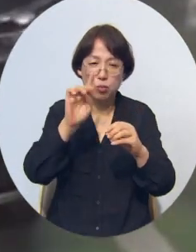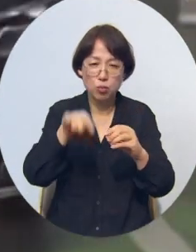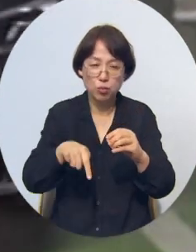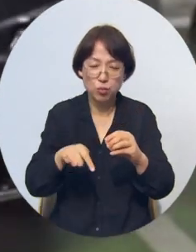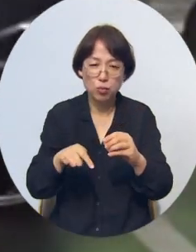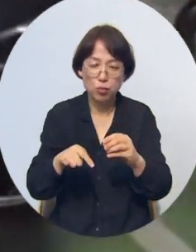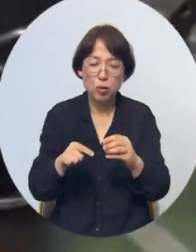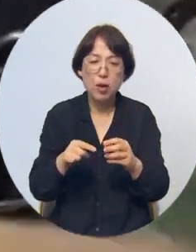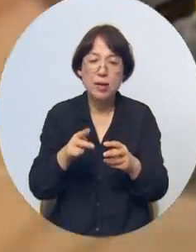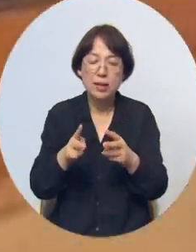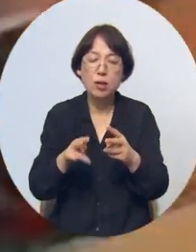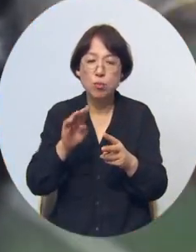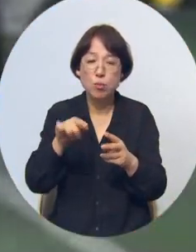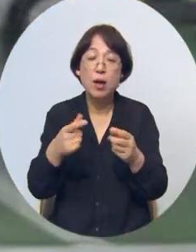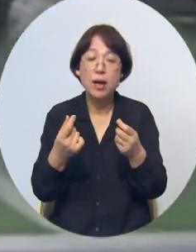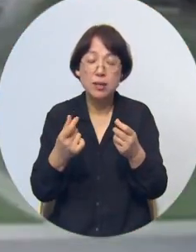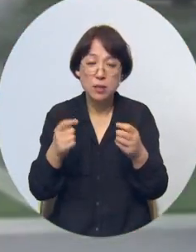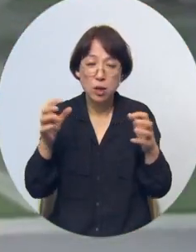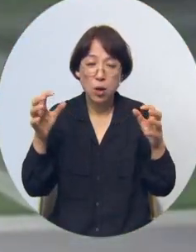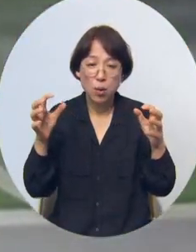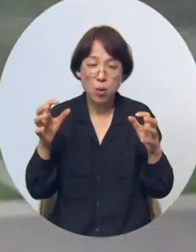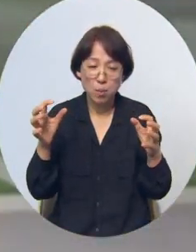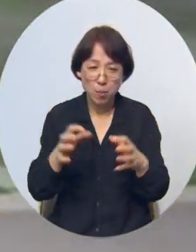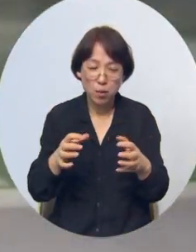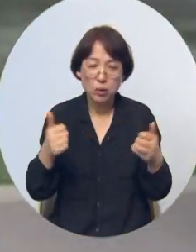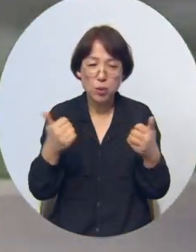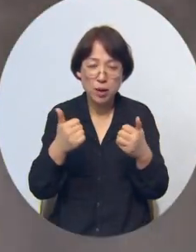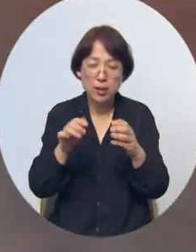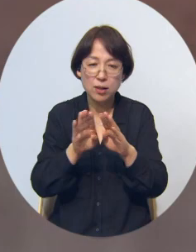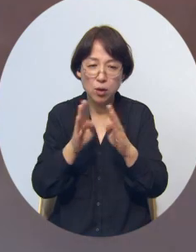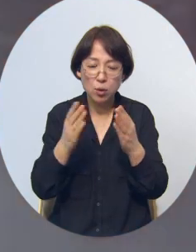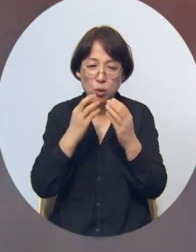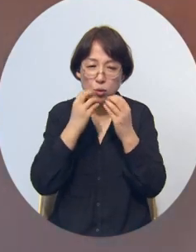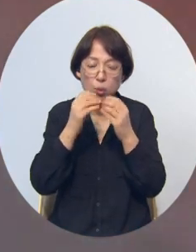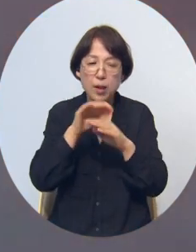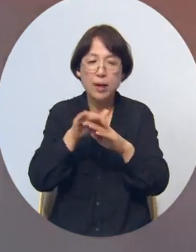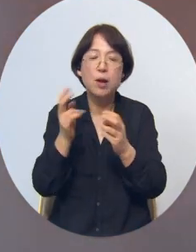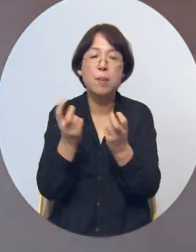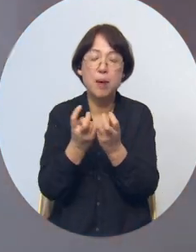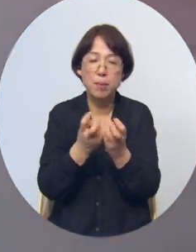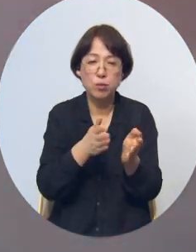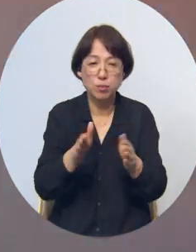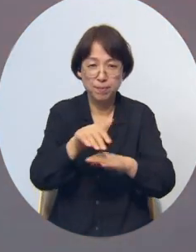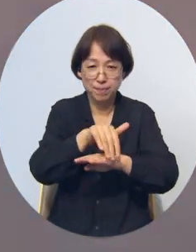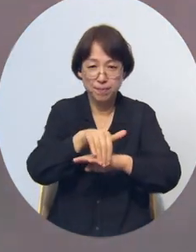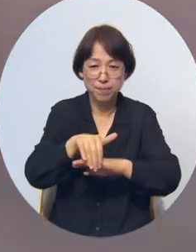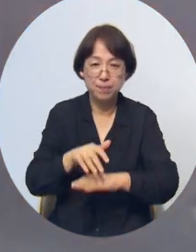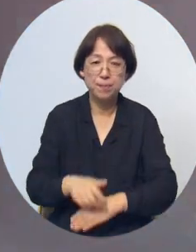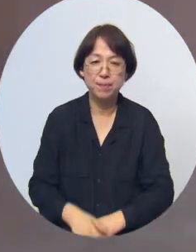열고이를 바탕으로 종합 대책을 마련할 방침입니다 KTV 김용민입니다